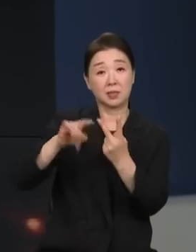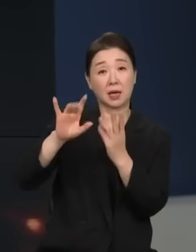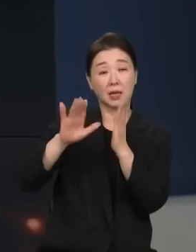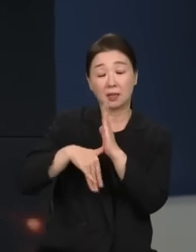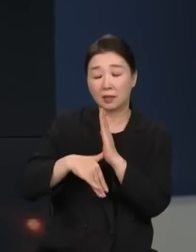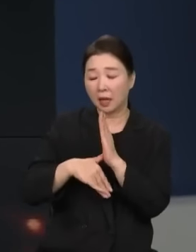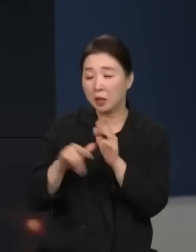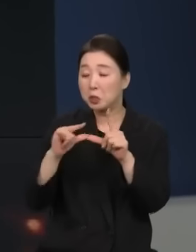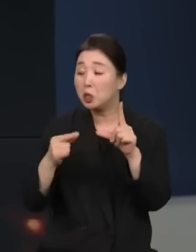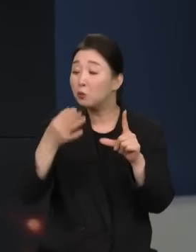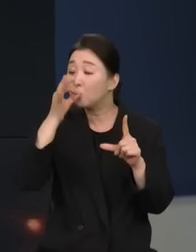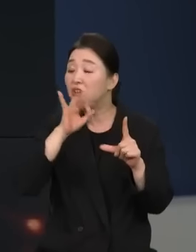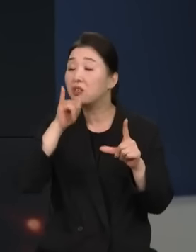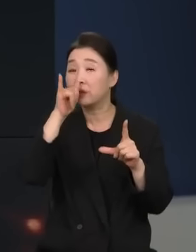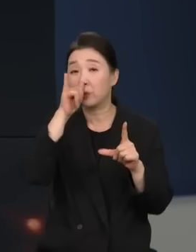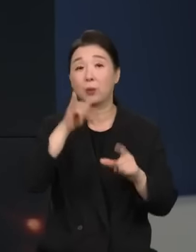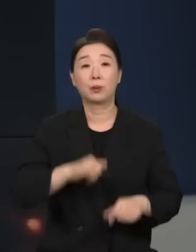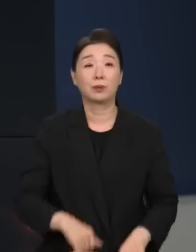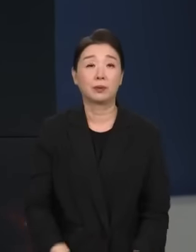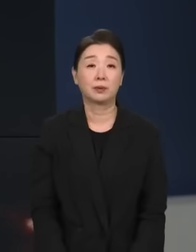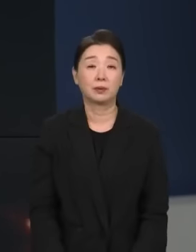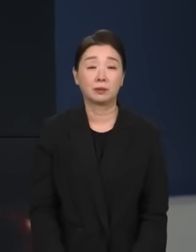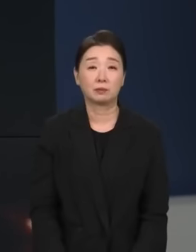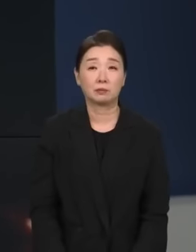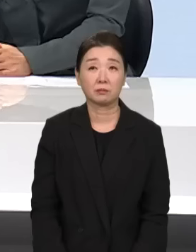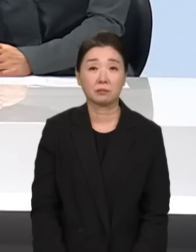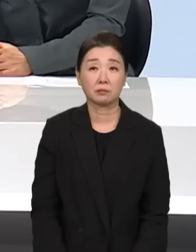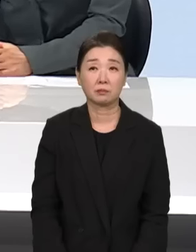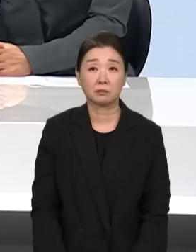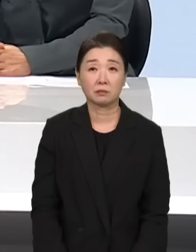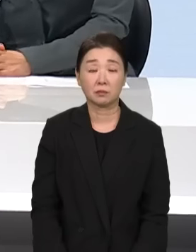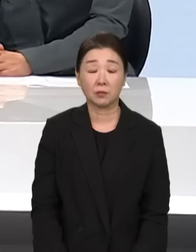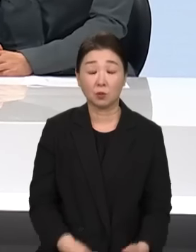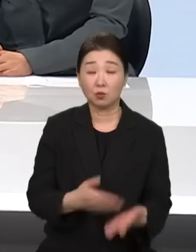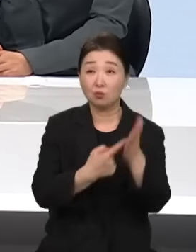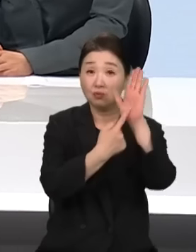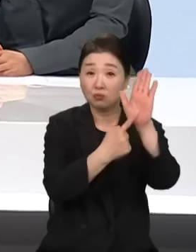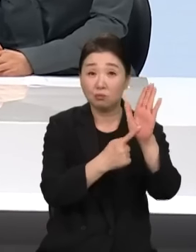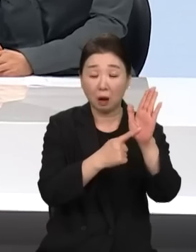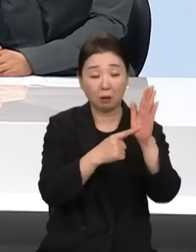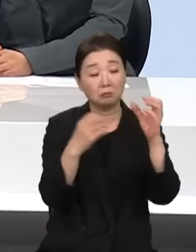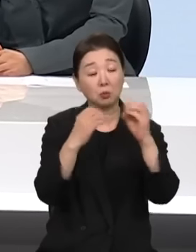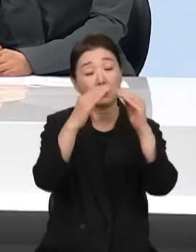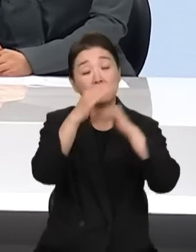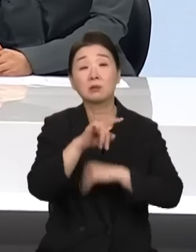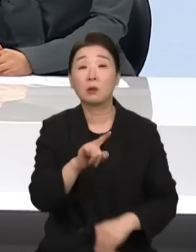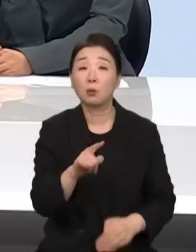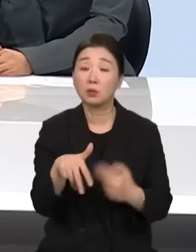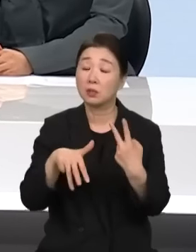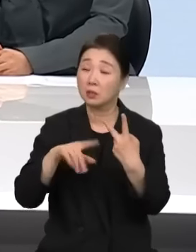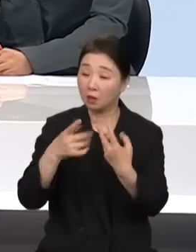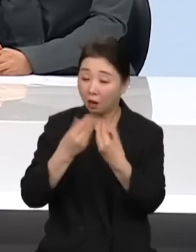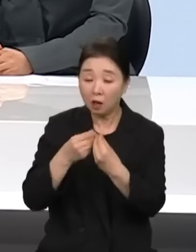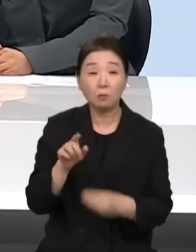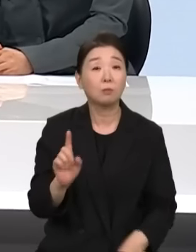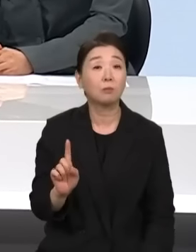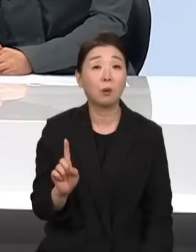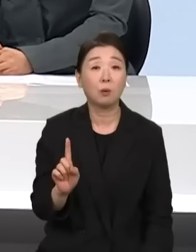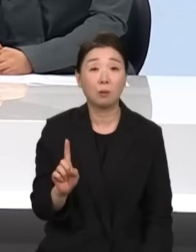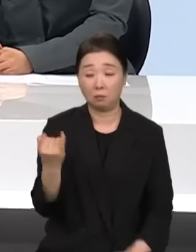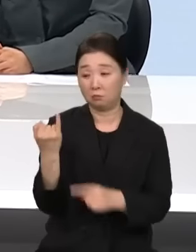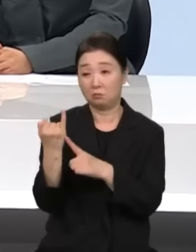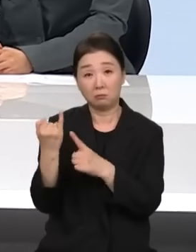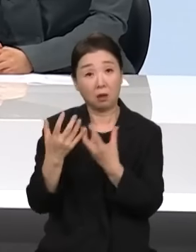이익을 보기도 한 것으로 알려졌습니다 그 저희가 보도해 드린 통신 내역도 그렇고 뭐 2차 시기에 대한 해명도 그렇고